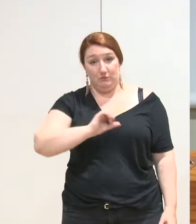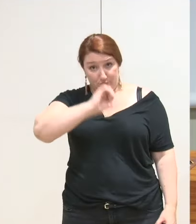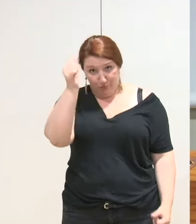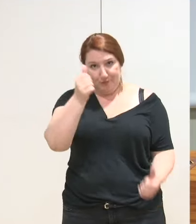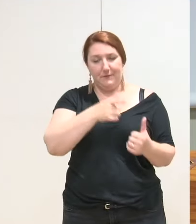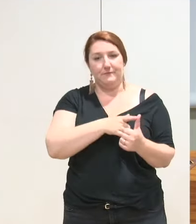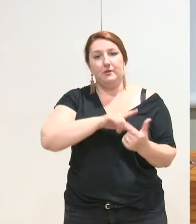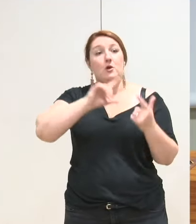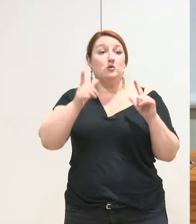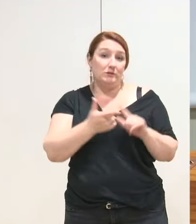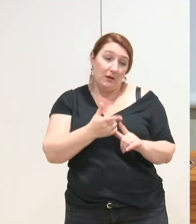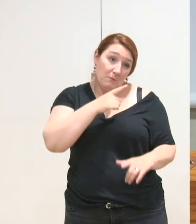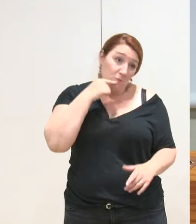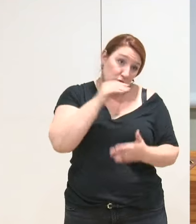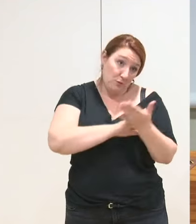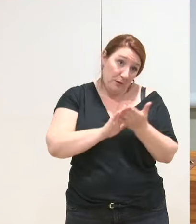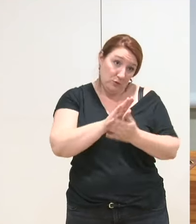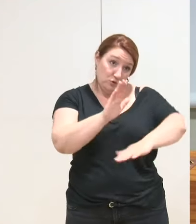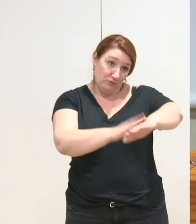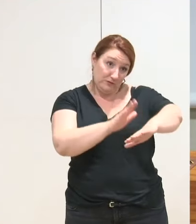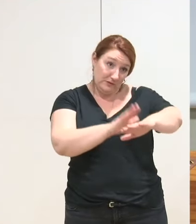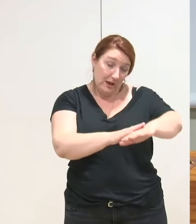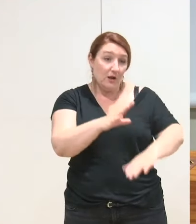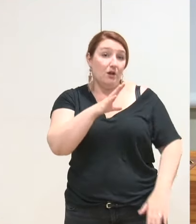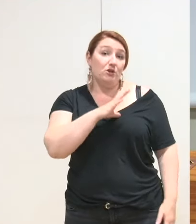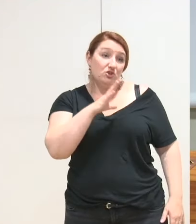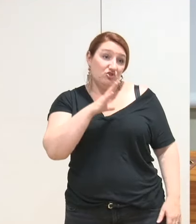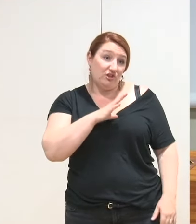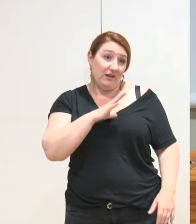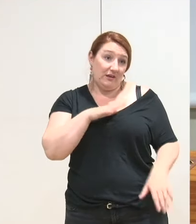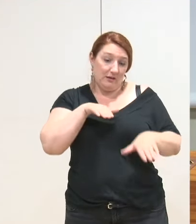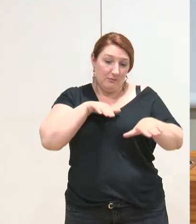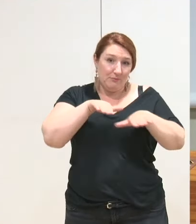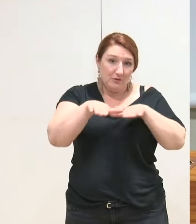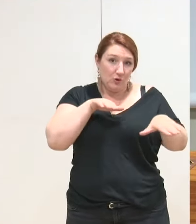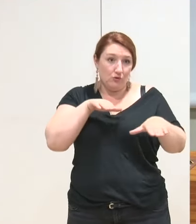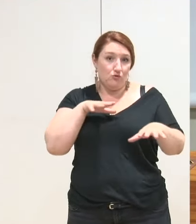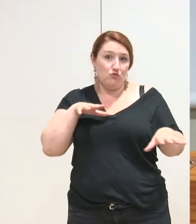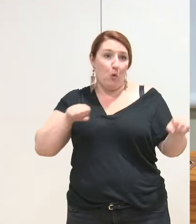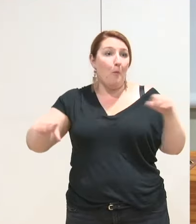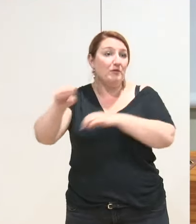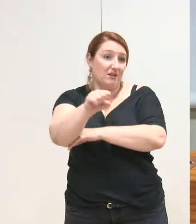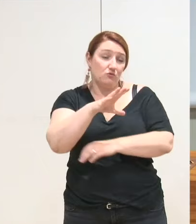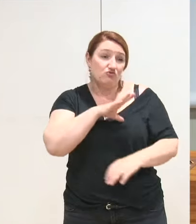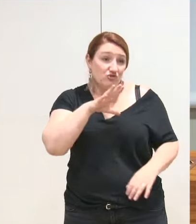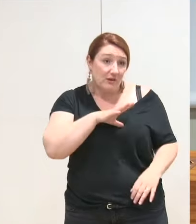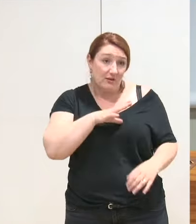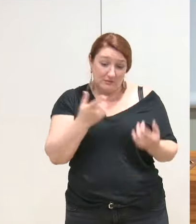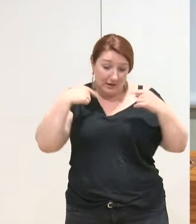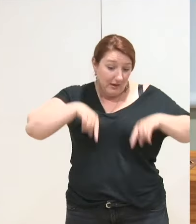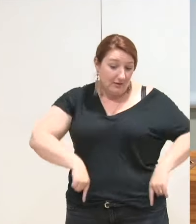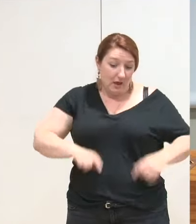c'est quand même monsieur me permettre de vous signaler qu'il existe un certain nombre de mécanismes de compensation qui sont des mécanismes d'État